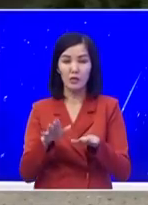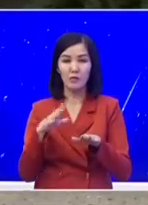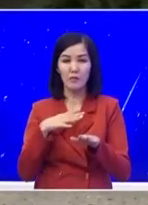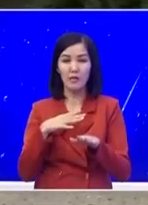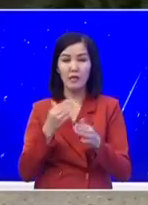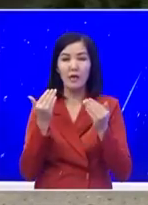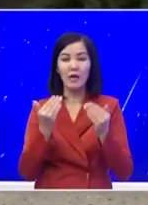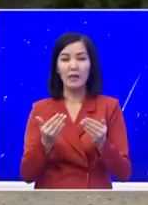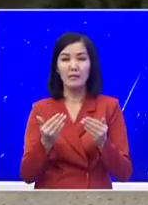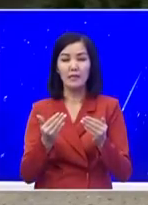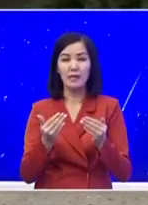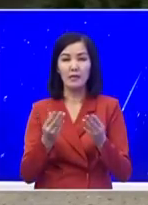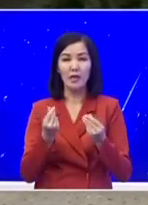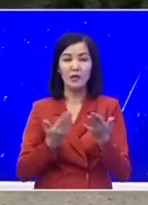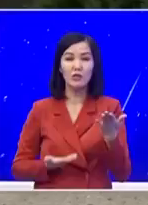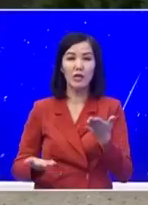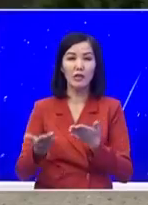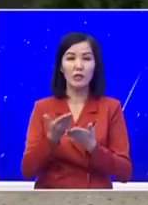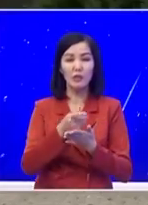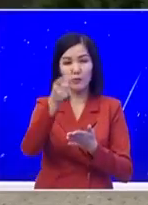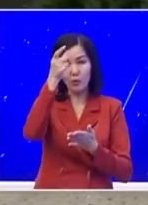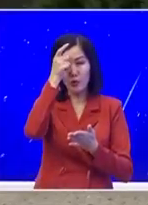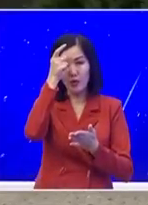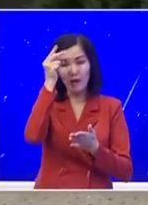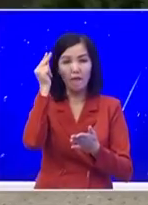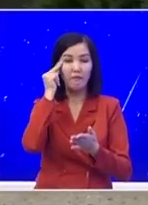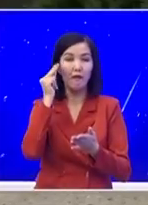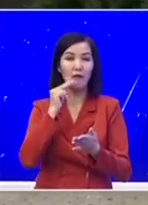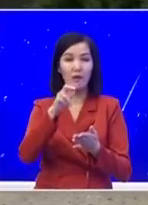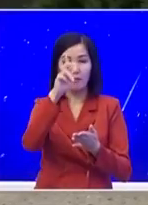Бұл концентраторларды біз енді Түркия немесе Қытай елінен